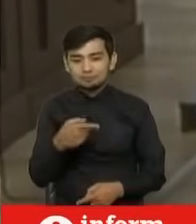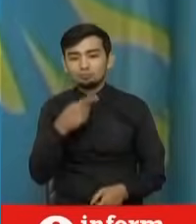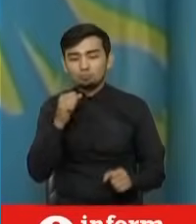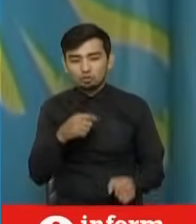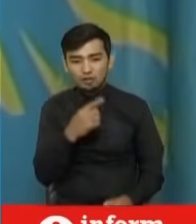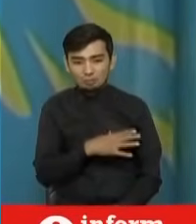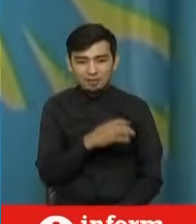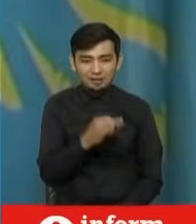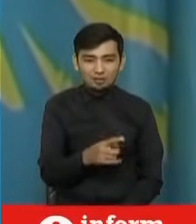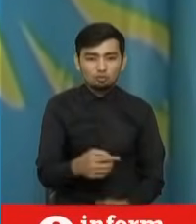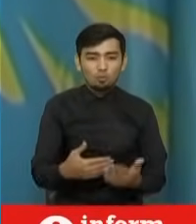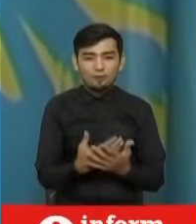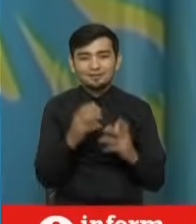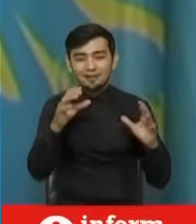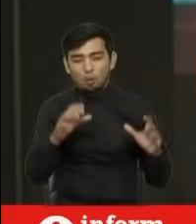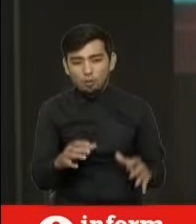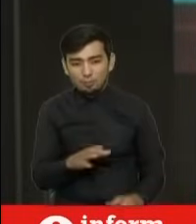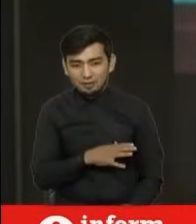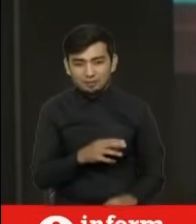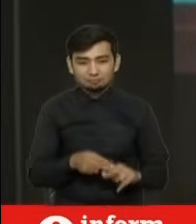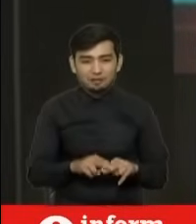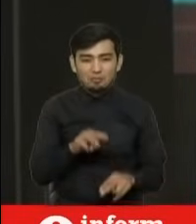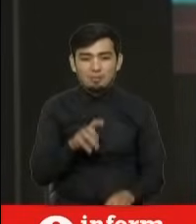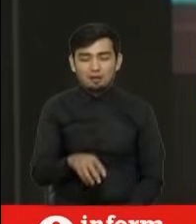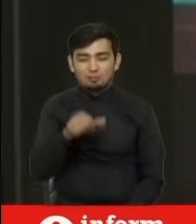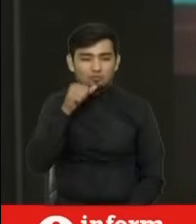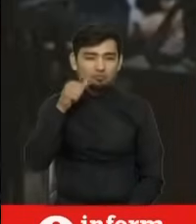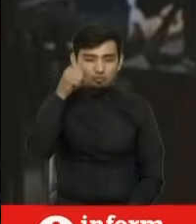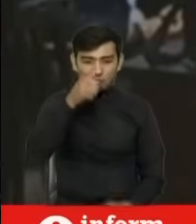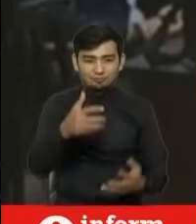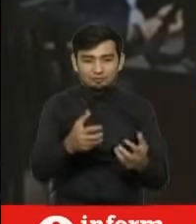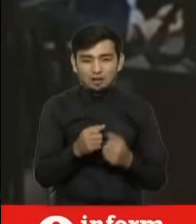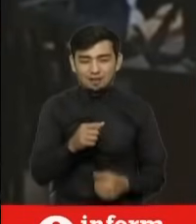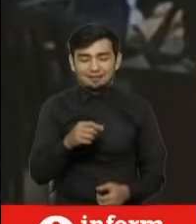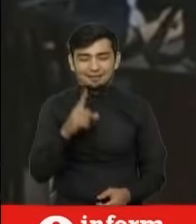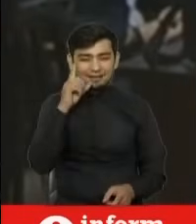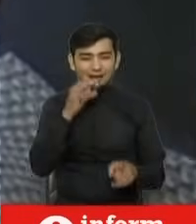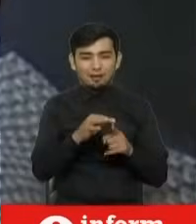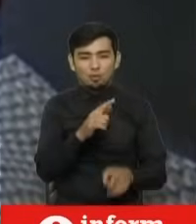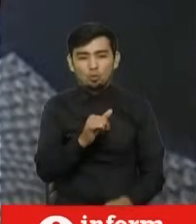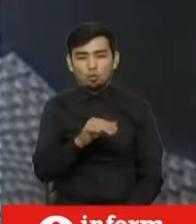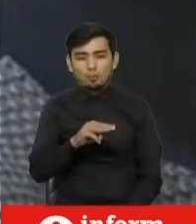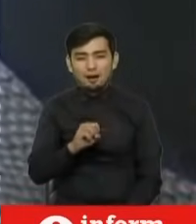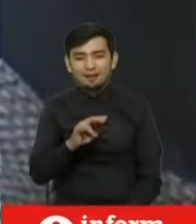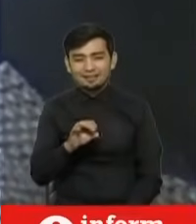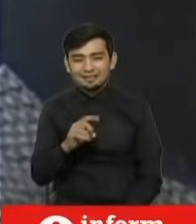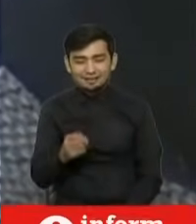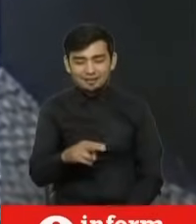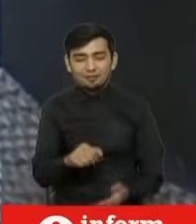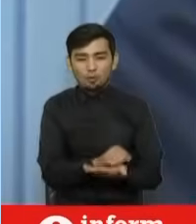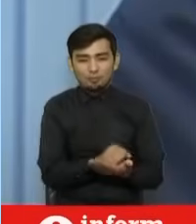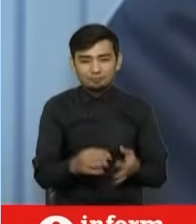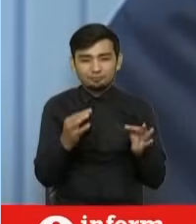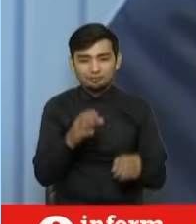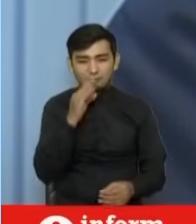мотивировано это было новым законом который был принят в марте прошлого года в целях гуманизации документ позволяет приговорённых к лишению Свободы на срок